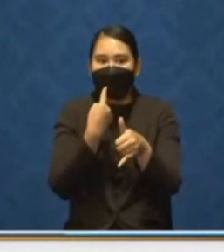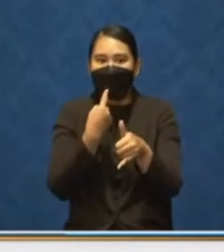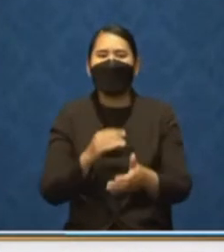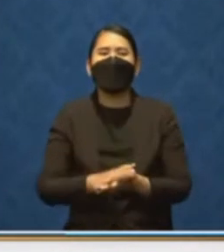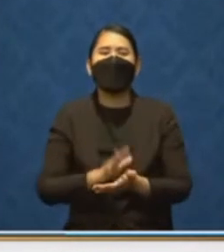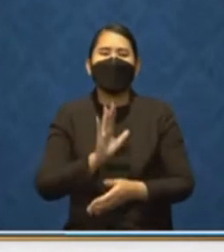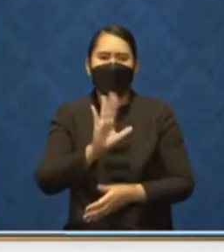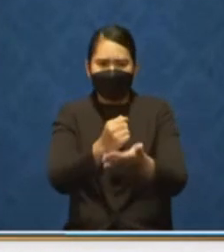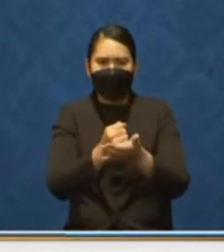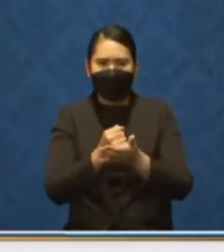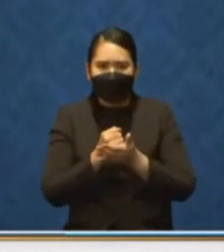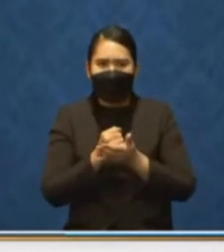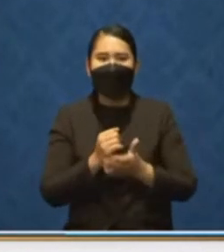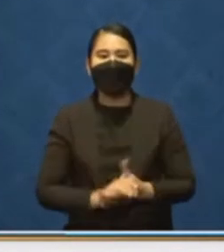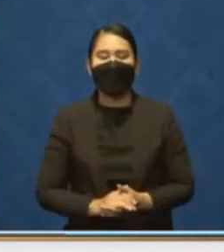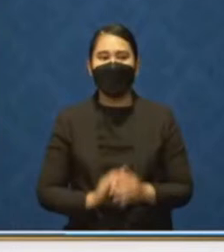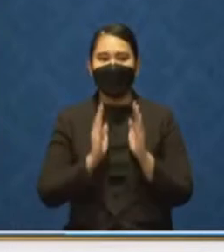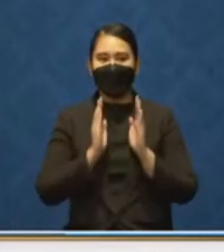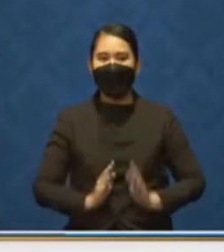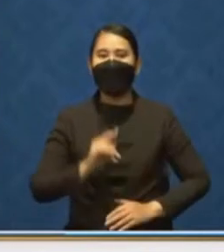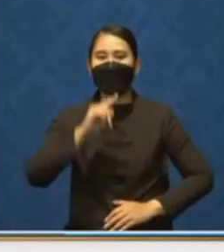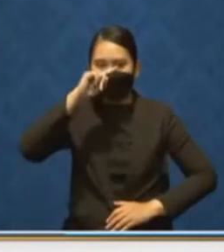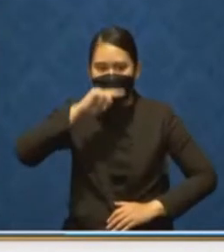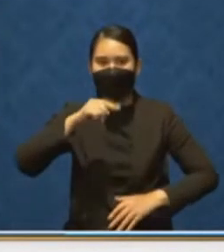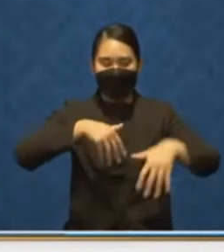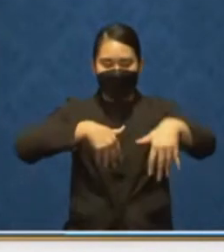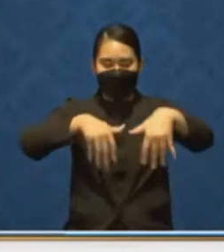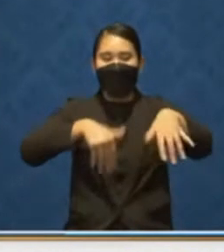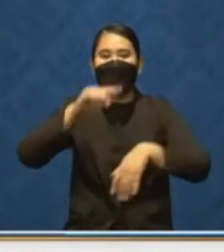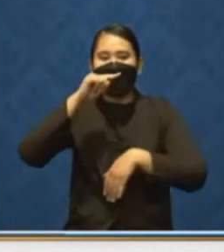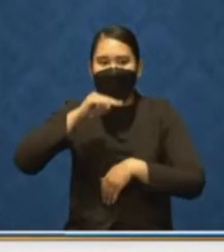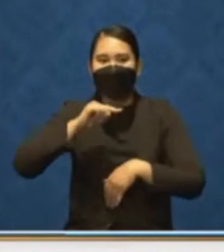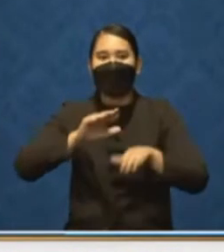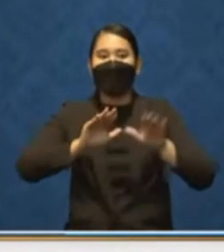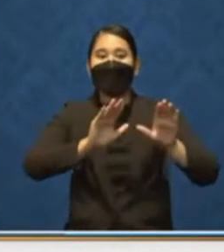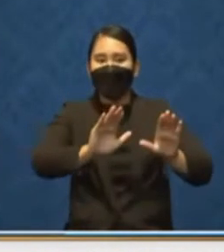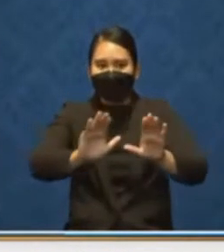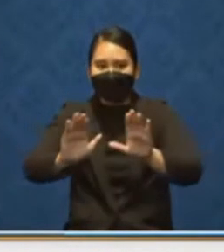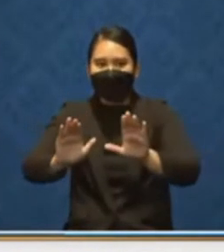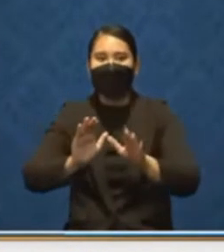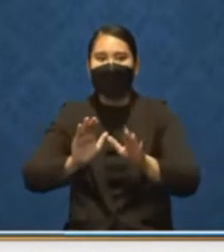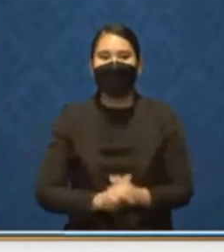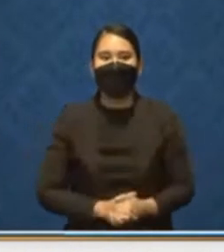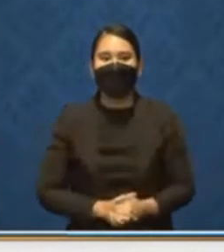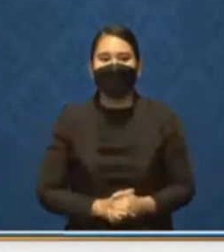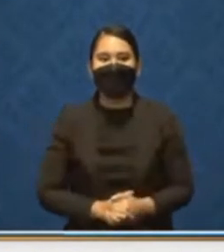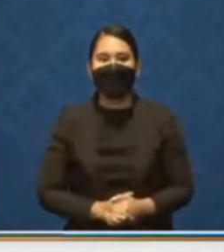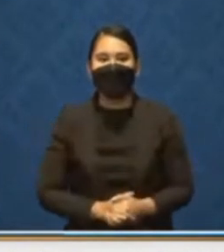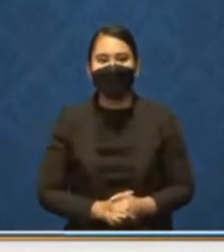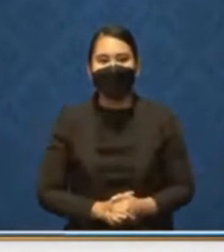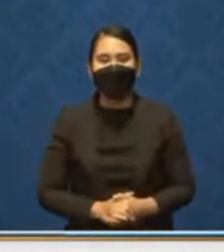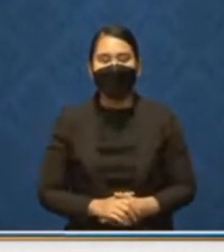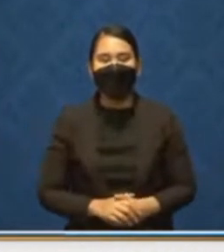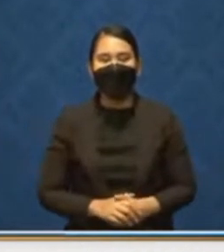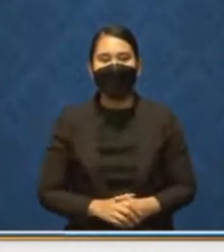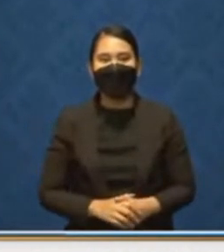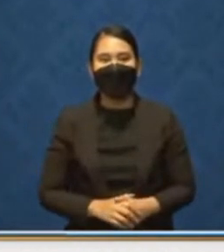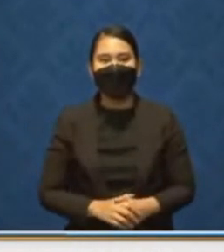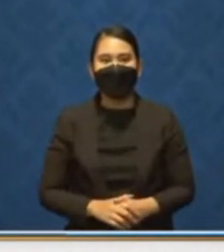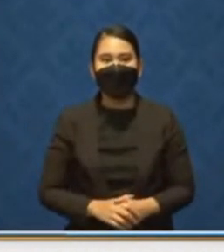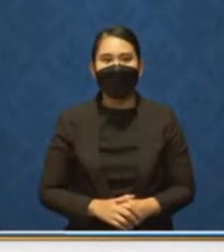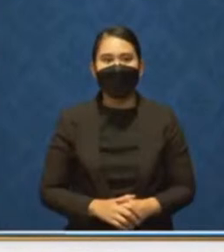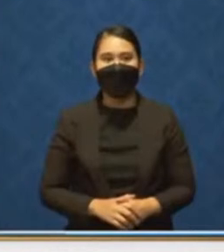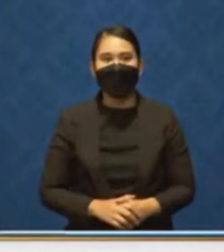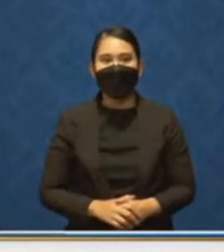ทำไมไม่ช่วยคนไทยทั้งแผ่นดินบ้างเหรอการช่วยนะครับต่อเลยครับดูนะครับ